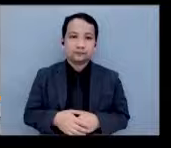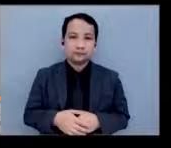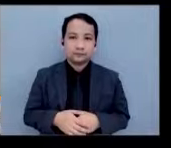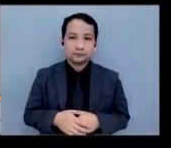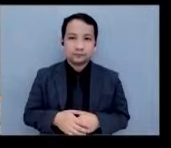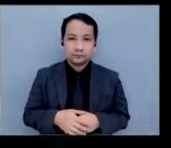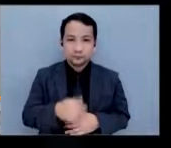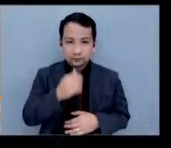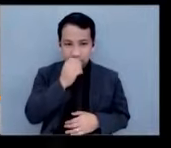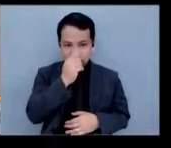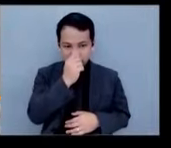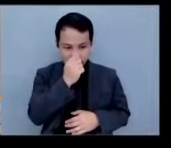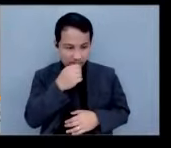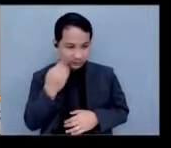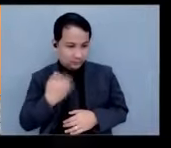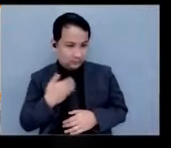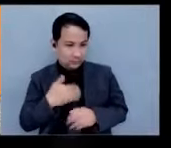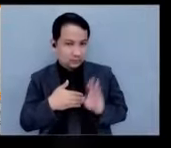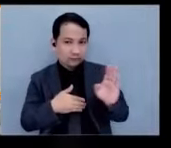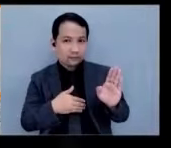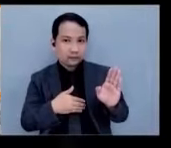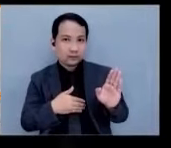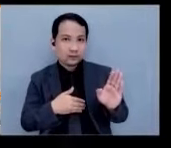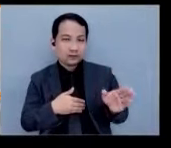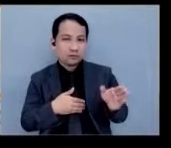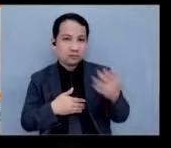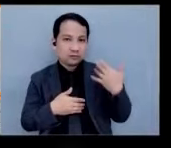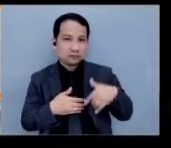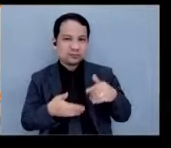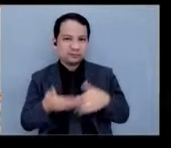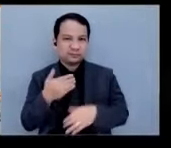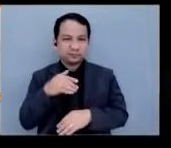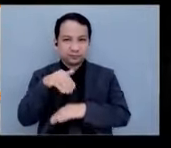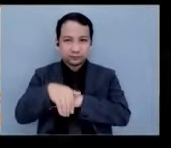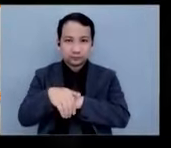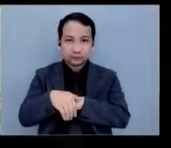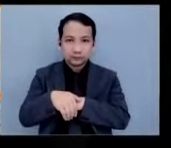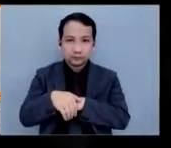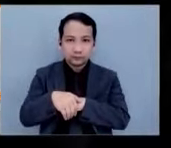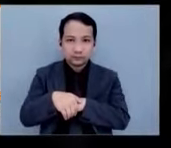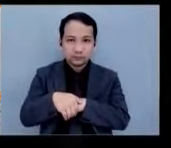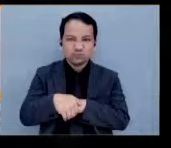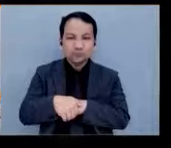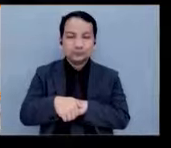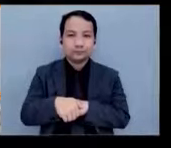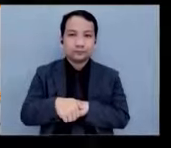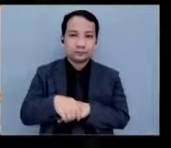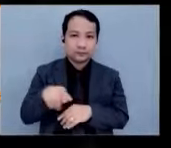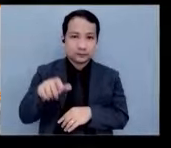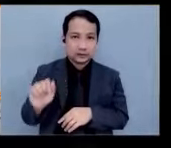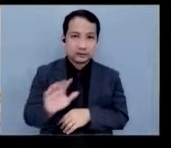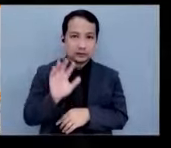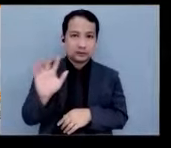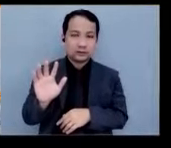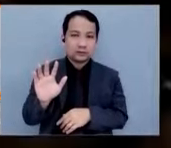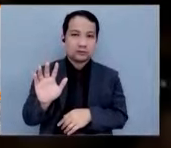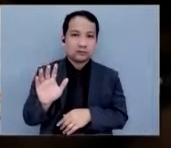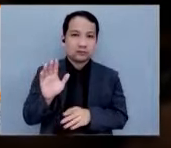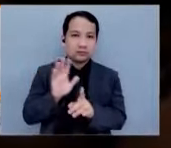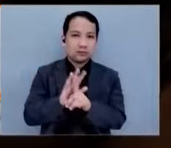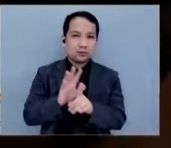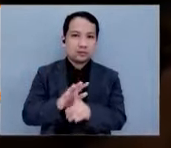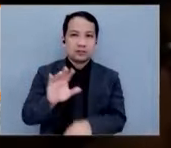Aba! Nauna na ang pinakamalaking gabi ng parangal dito sa Asia, ang prestihiyosong